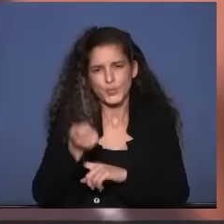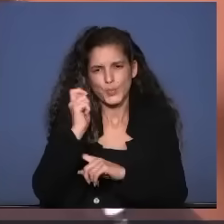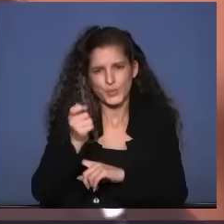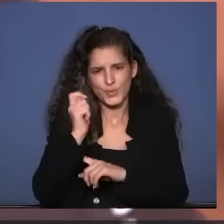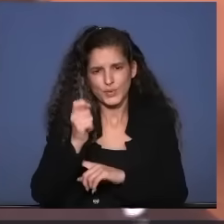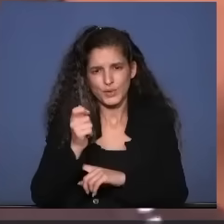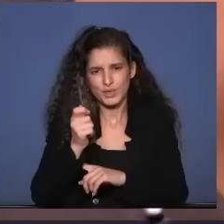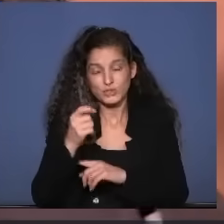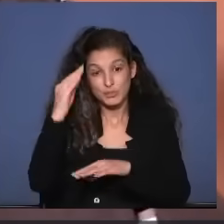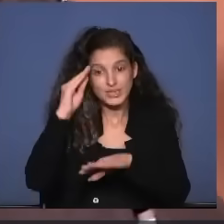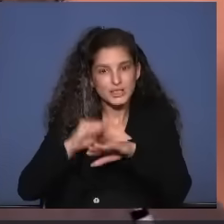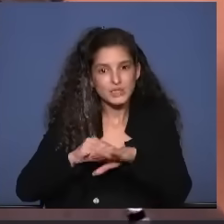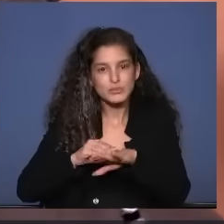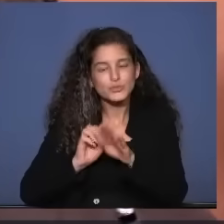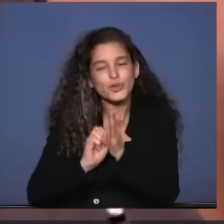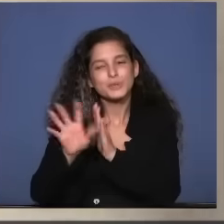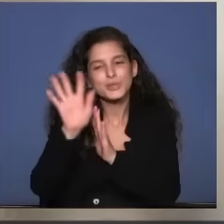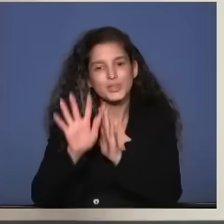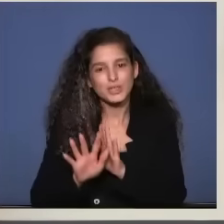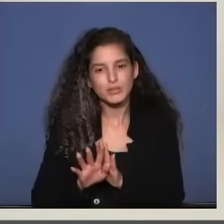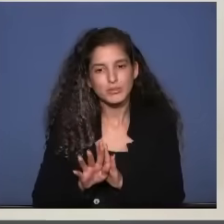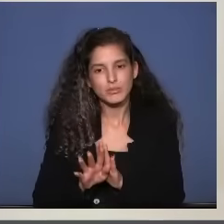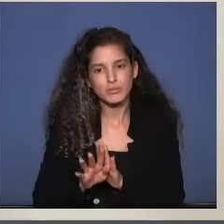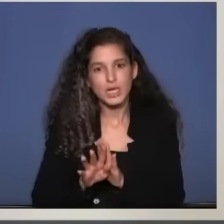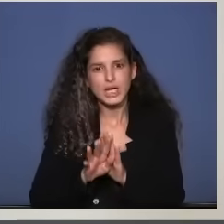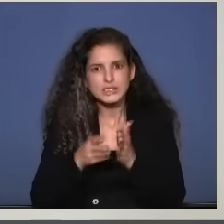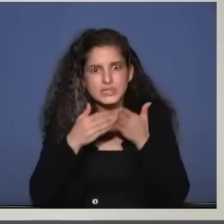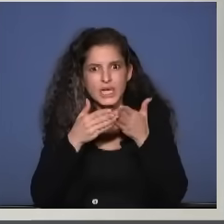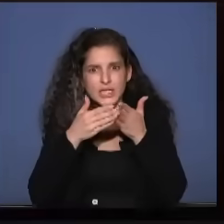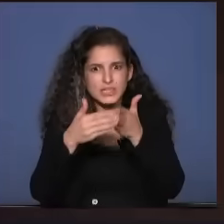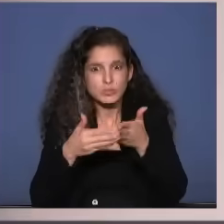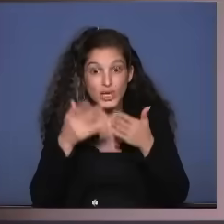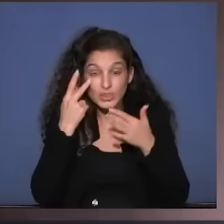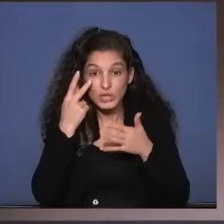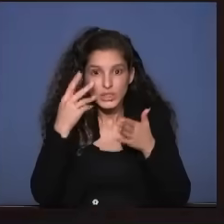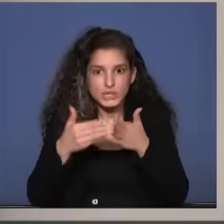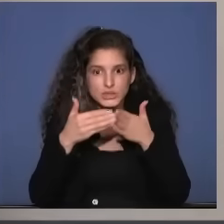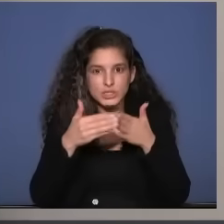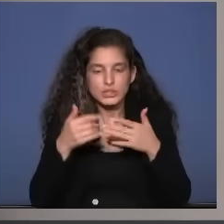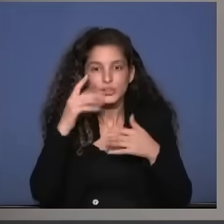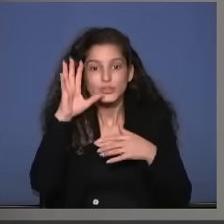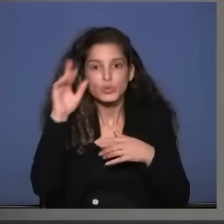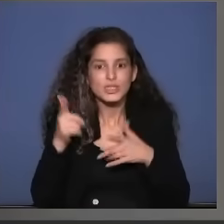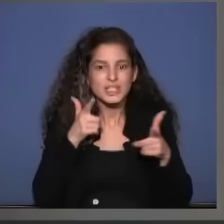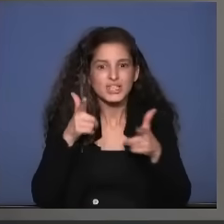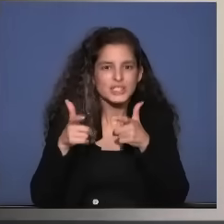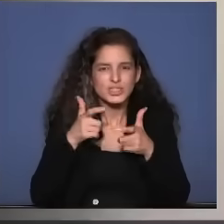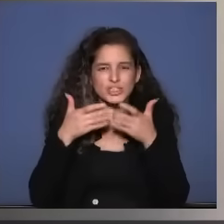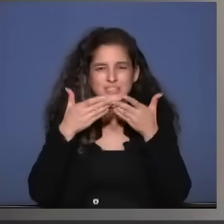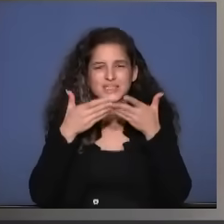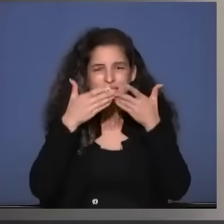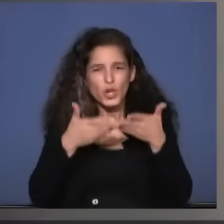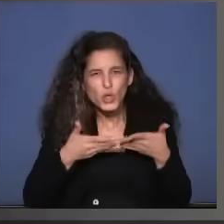שהם מעדכנים אותם ושולחים סרטונים. סירה הזאת נכנסת פה, ראית אותם? תקשיב, יש פה ירי של סירות, סירה מול